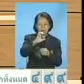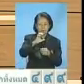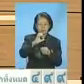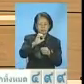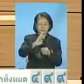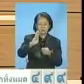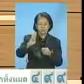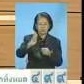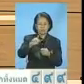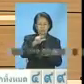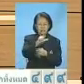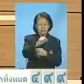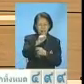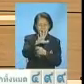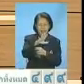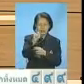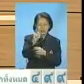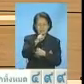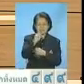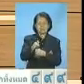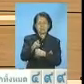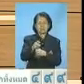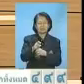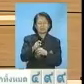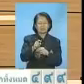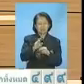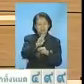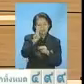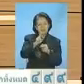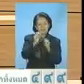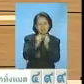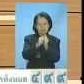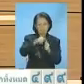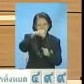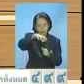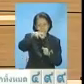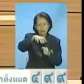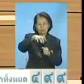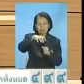ะ 25% เท่านั้นที่เราจะใช้กับกองกำลัง